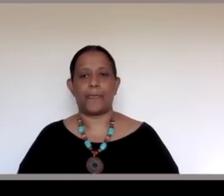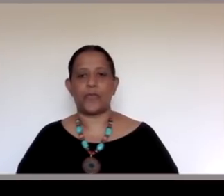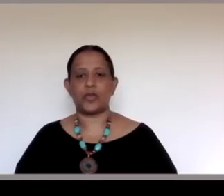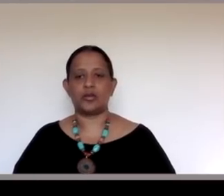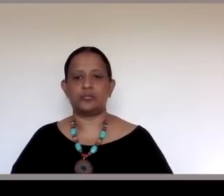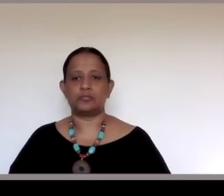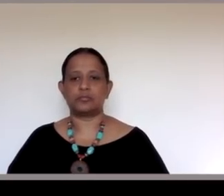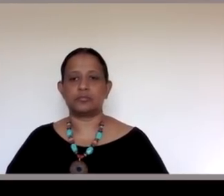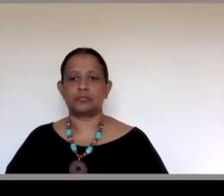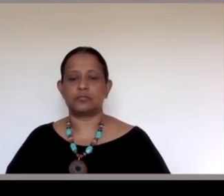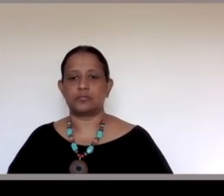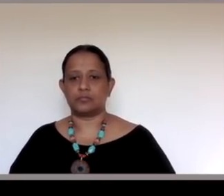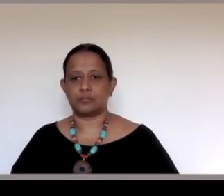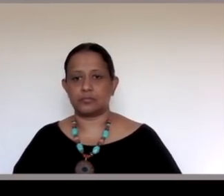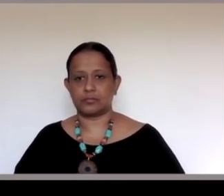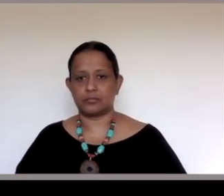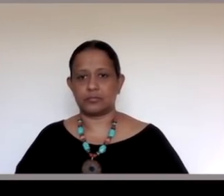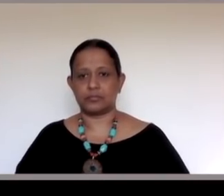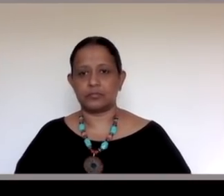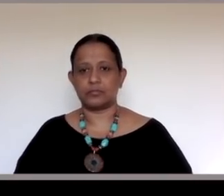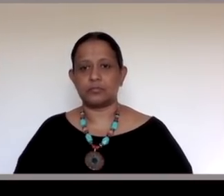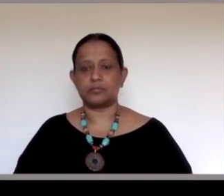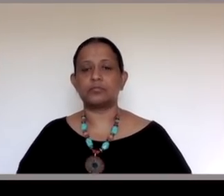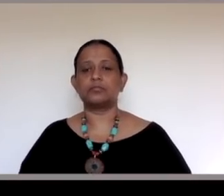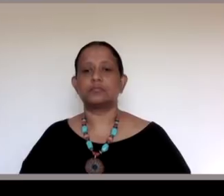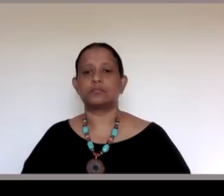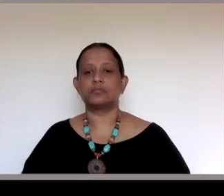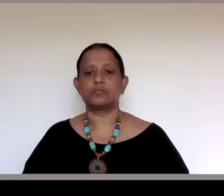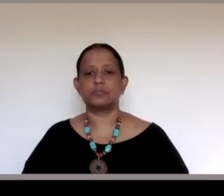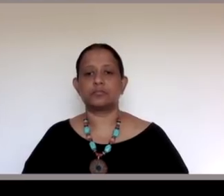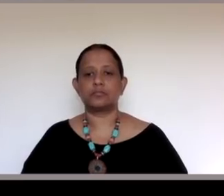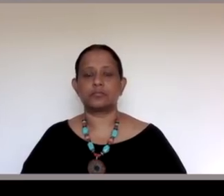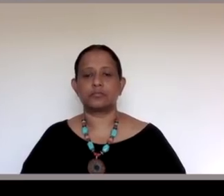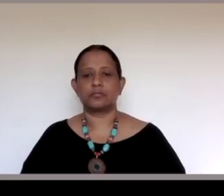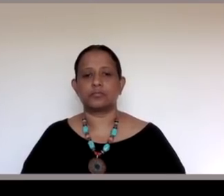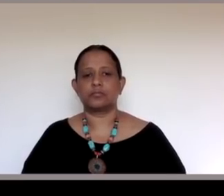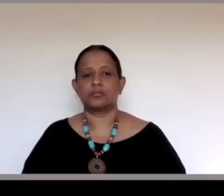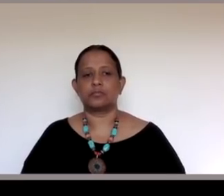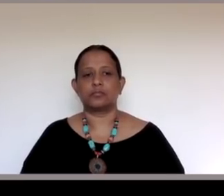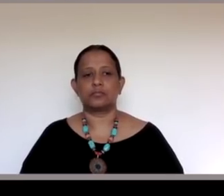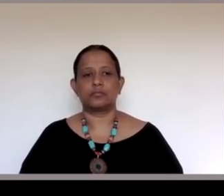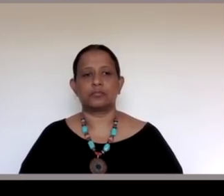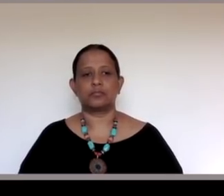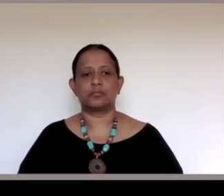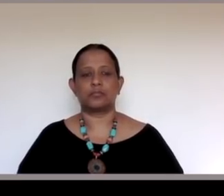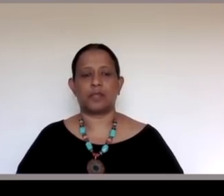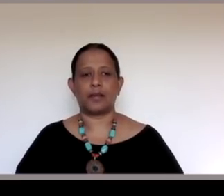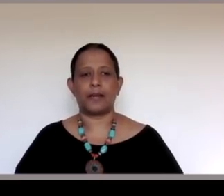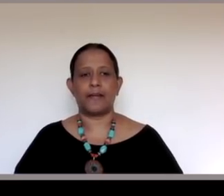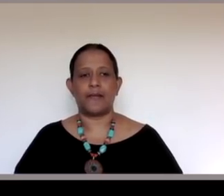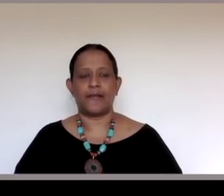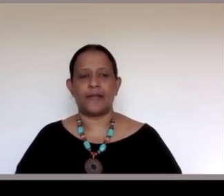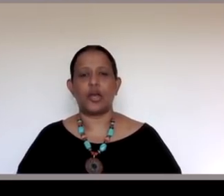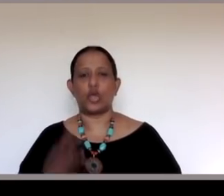ஒன்றாக காண்பதில்லை நமுத் இயேசு ஸ்வஹான்சே மேக பஹதிலி கர்ண அனலோ இயேசு கிறிஸ்துவானவர் இதை தெளிவுபடுத்துகிறார் அபி தேங் அபி கரண்ட